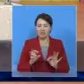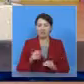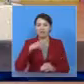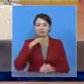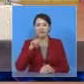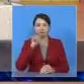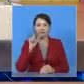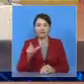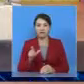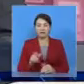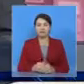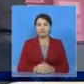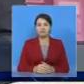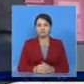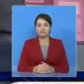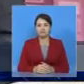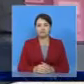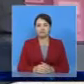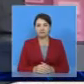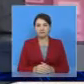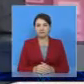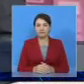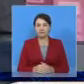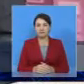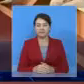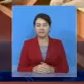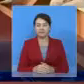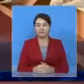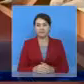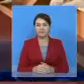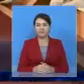подражания у молодежи. Николай Сырбов, Дархан Мектебай, Миржан Аманжолов, телеканал Актюбе.